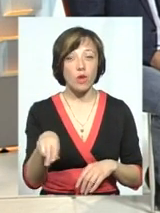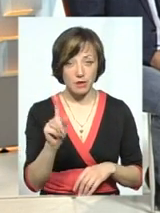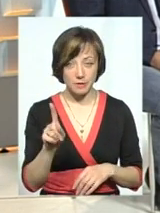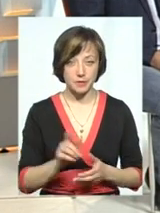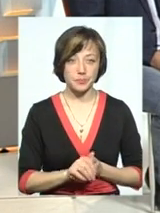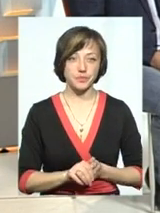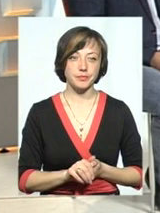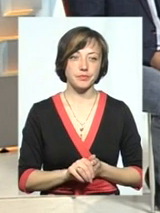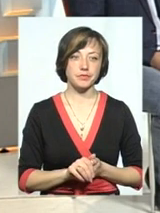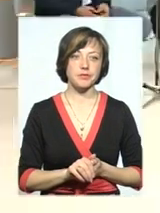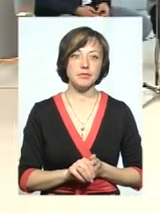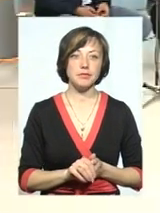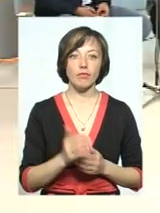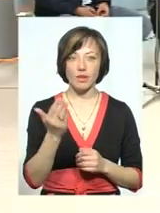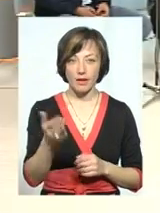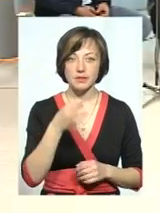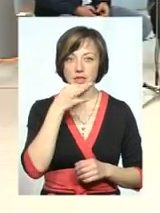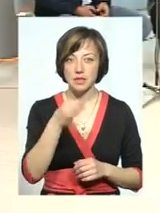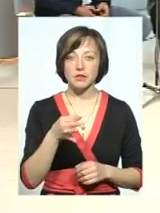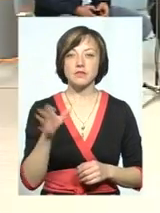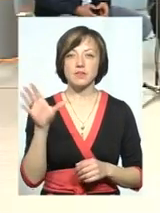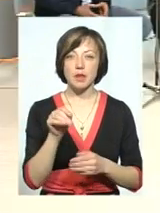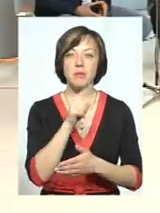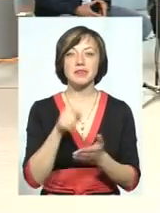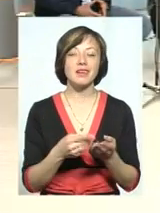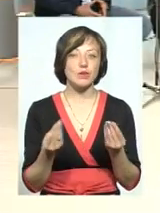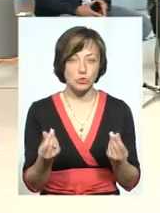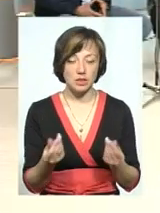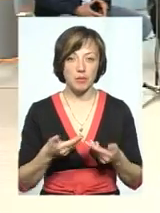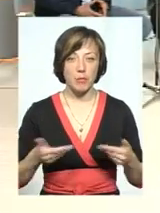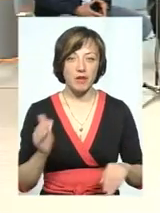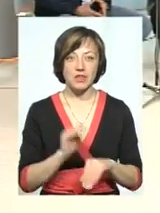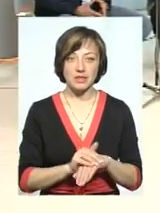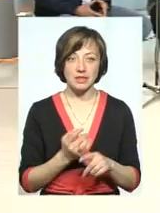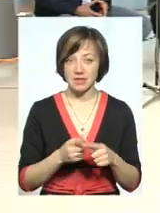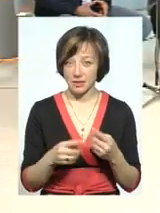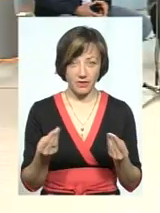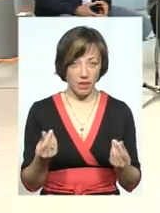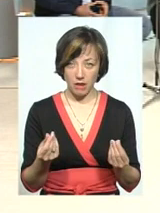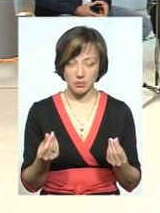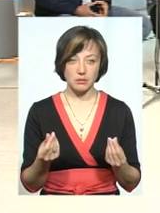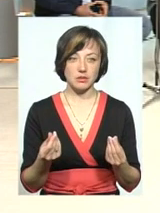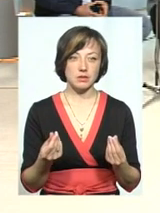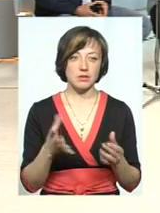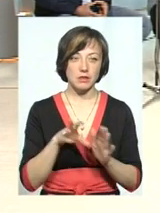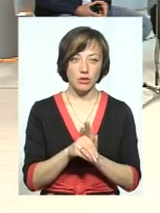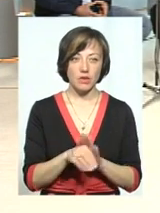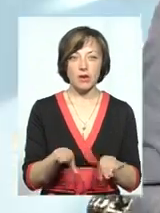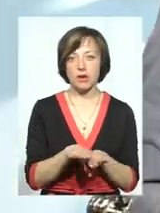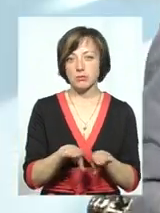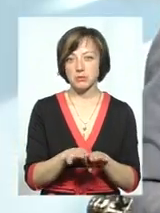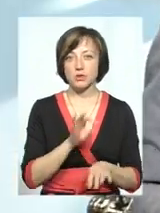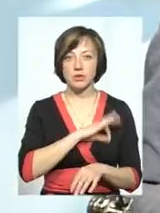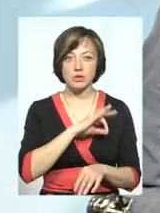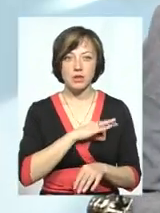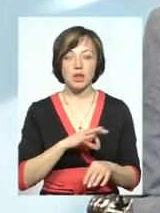сказали, ви, здається, сказали, що це питання грошей. Ми фактично, ну, тобто це, це фінансова складова. Вроді би, знаєте, здається, ми